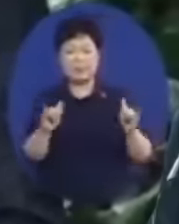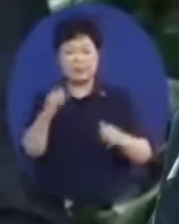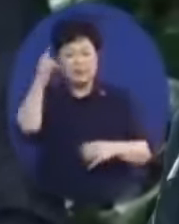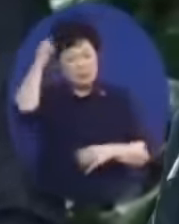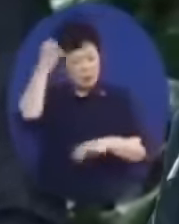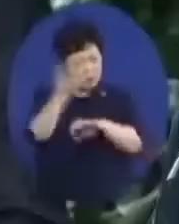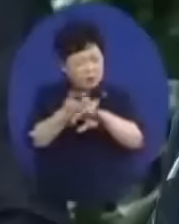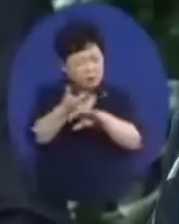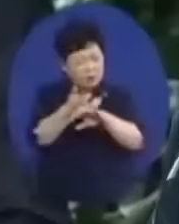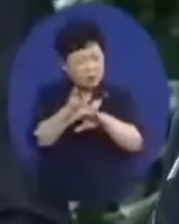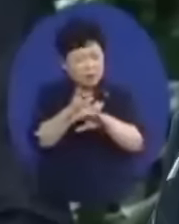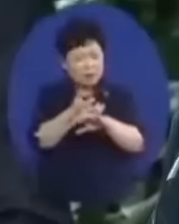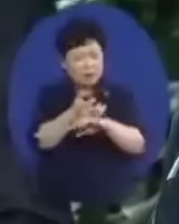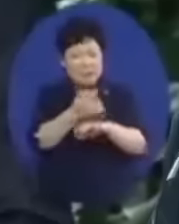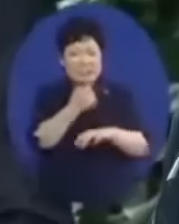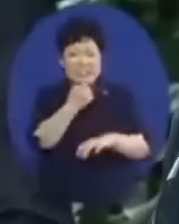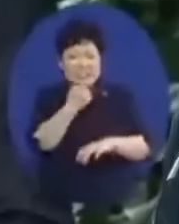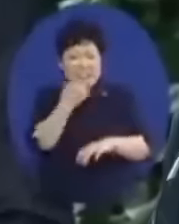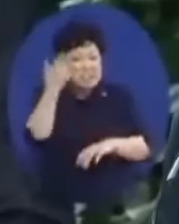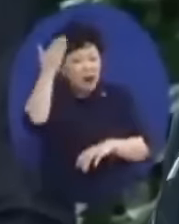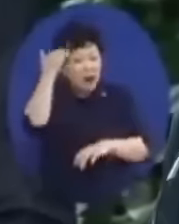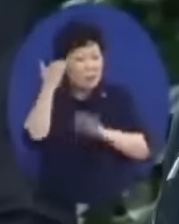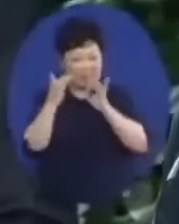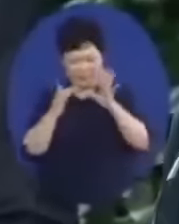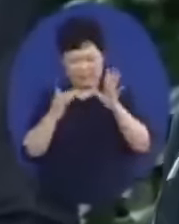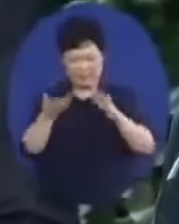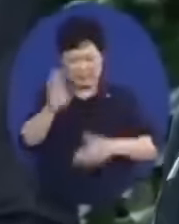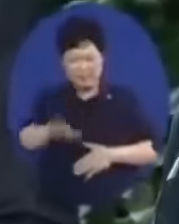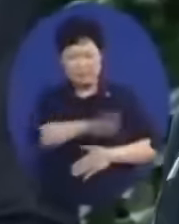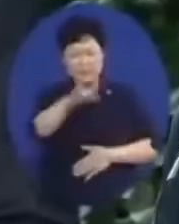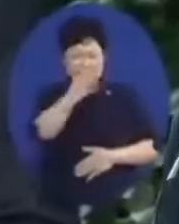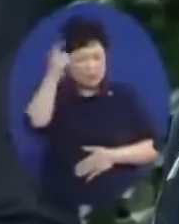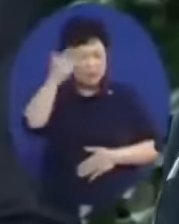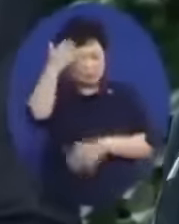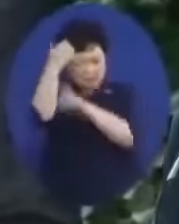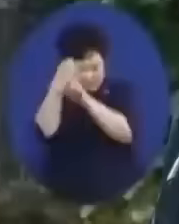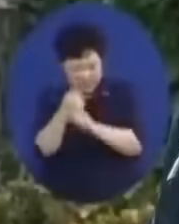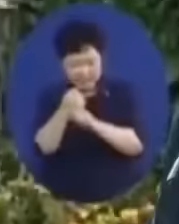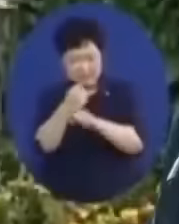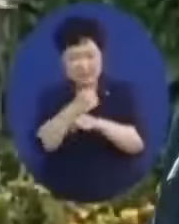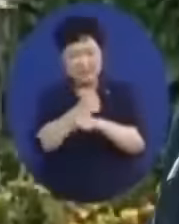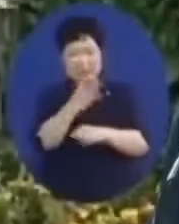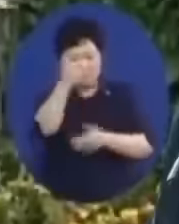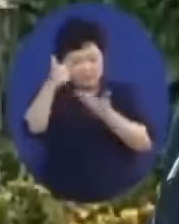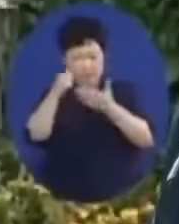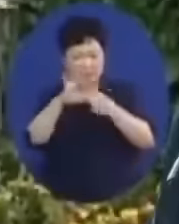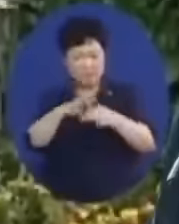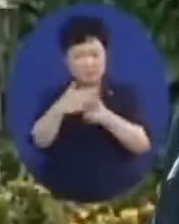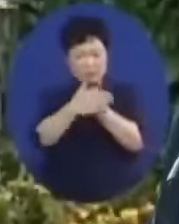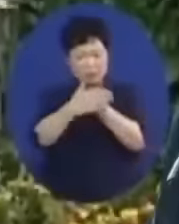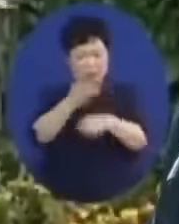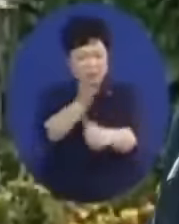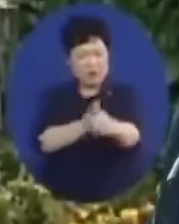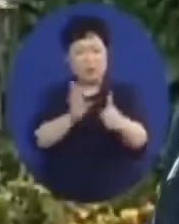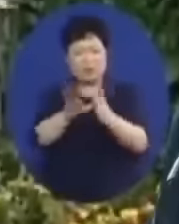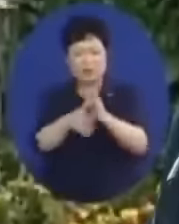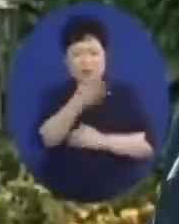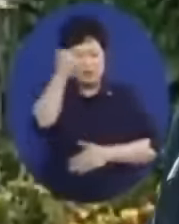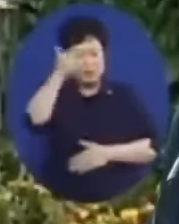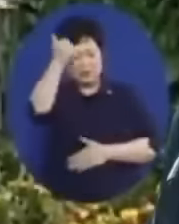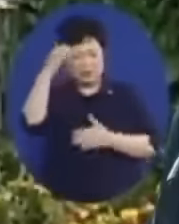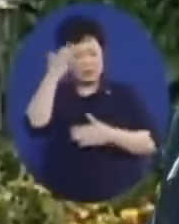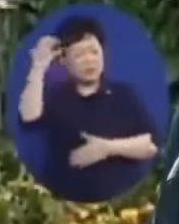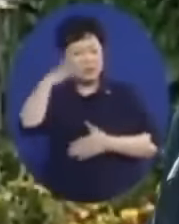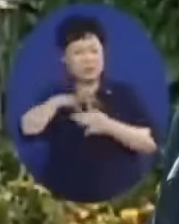머리털 하나도 희도 넘게 할 수 없습니다. 그러나 우리가 성령님을 의지하며 성령님의 도우심을 간구할 때 성령님은